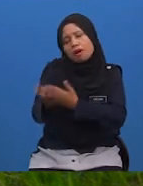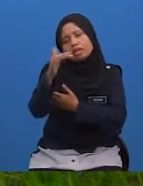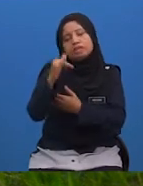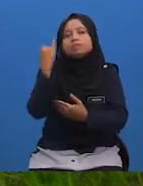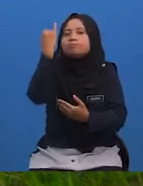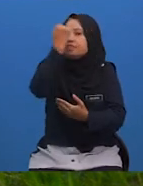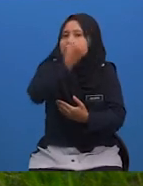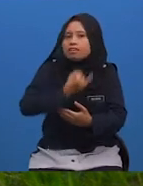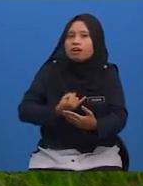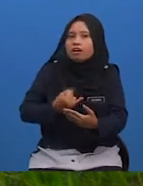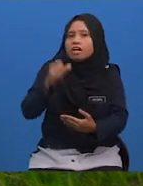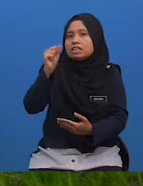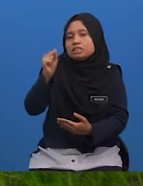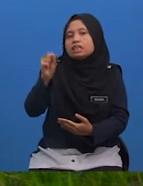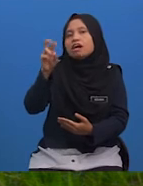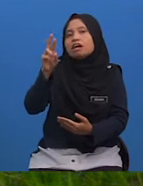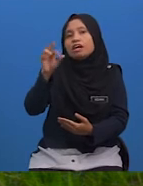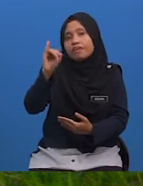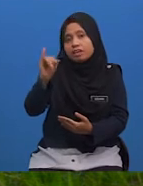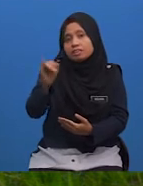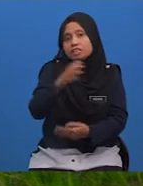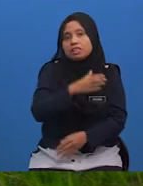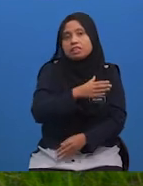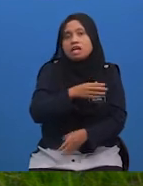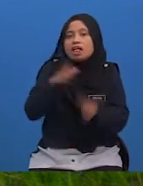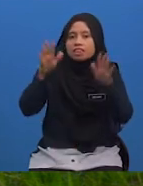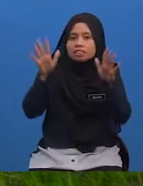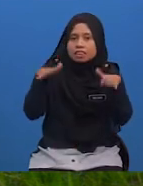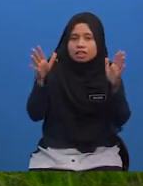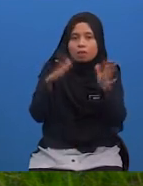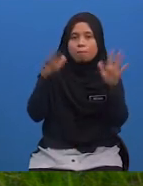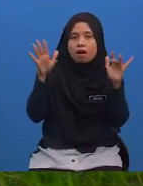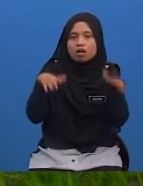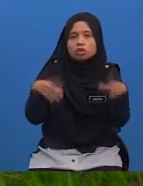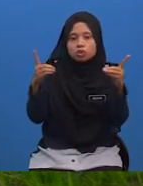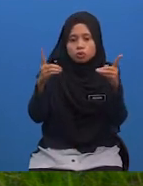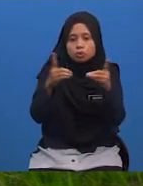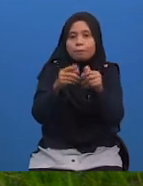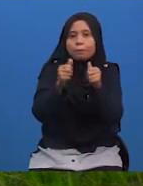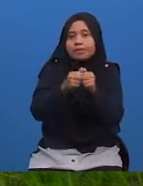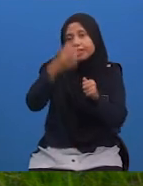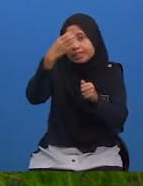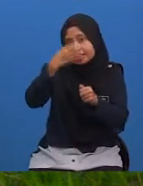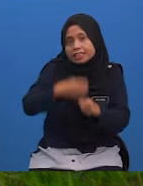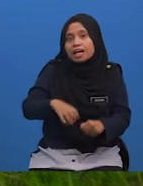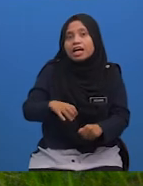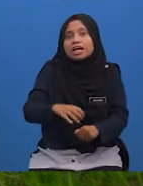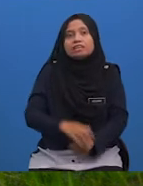indah, sang ranggi yang terbang berhampiran sebuah tasik terserempak dengan